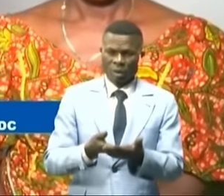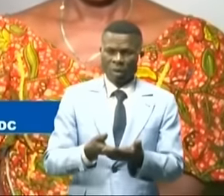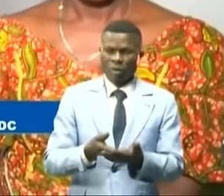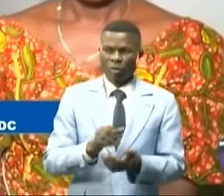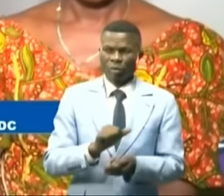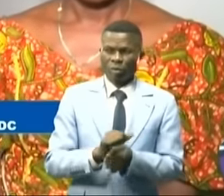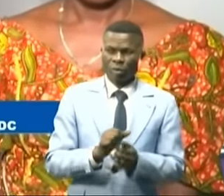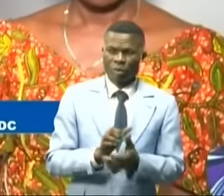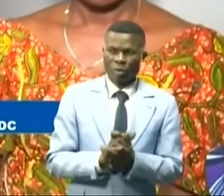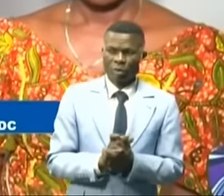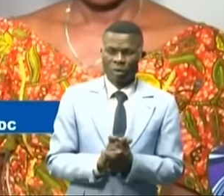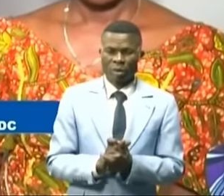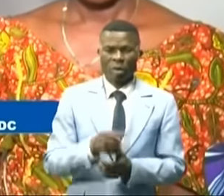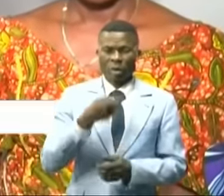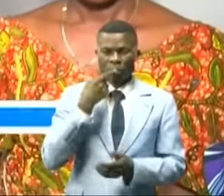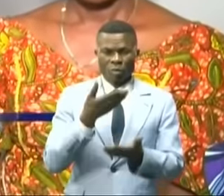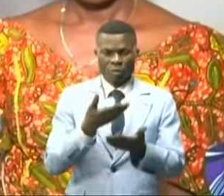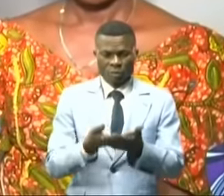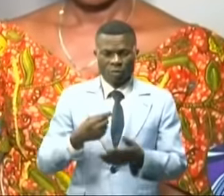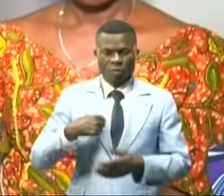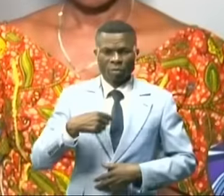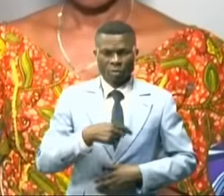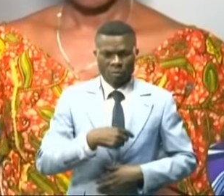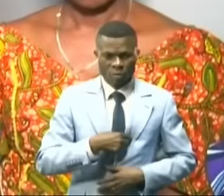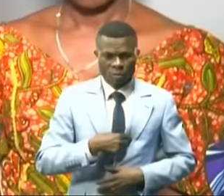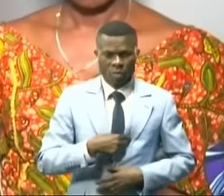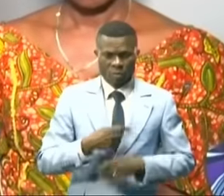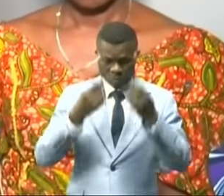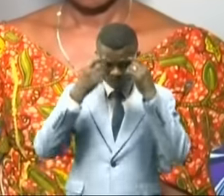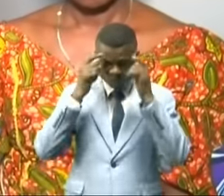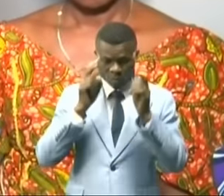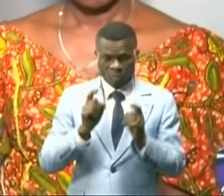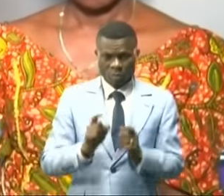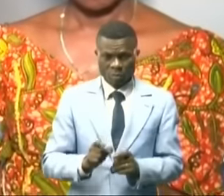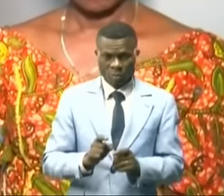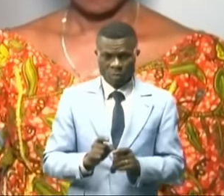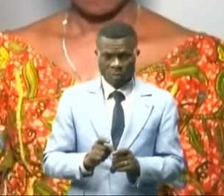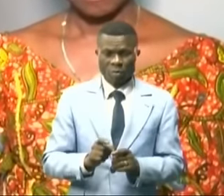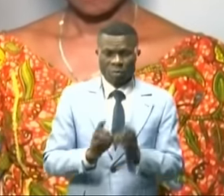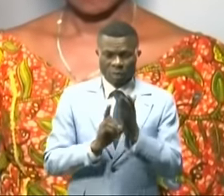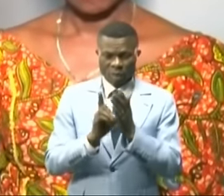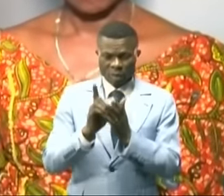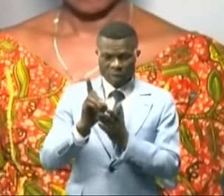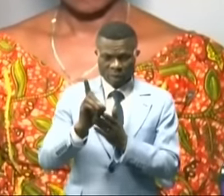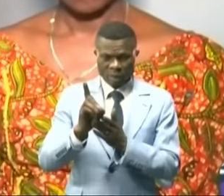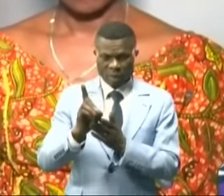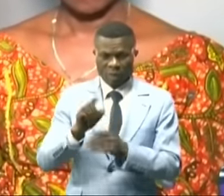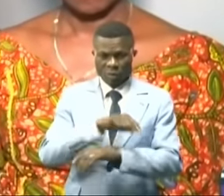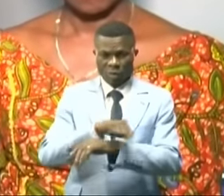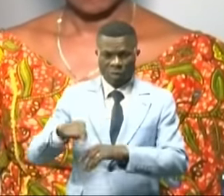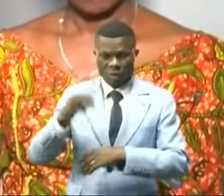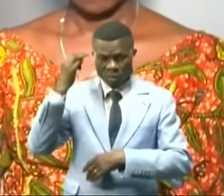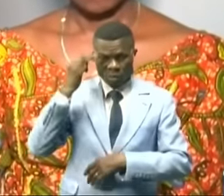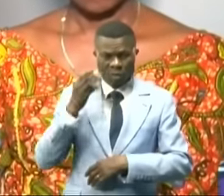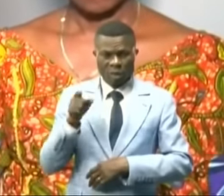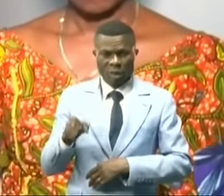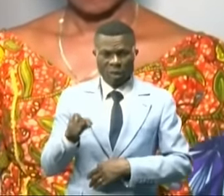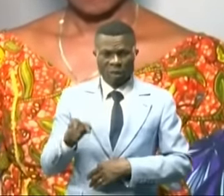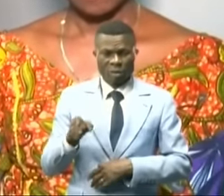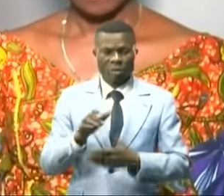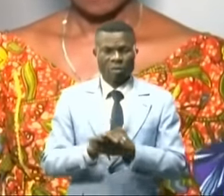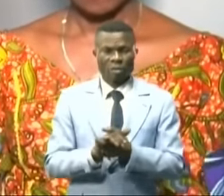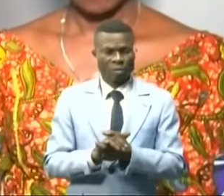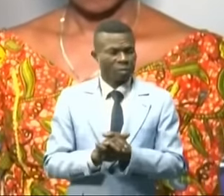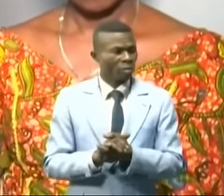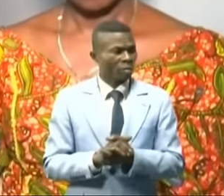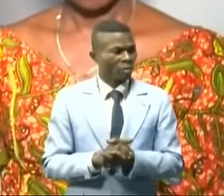31% de femmes au gouvernement et nous avons pris l'engagement en tant qu'organisation en charge de l'égalité des sexes, de l'autonomisation des femmes, de faire le tour avec